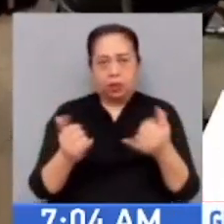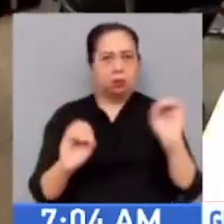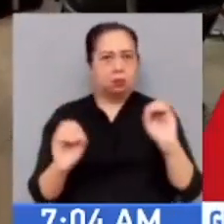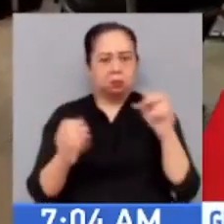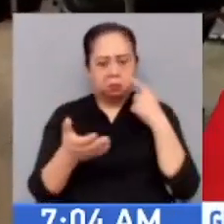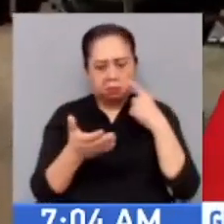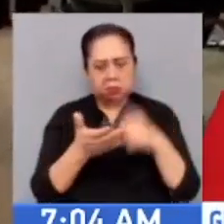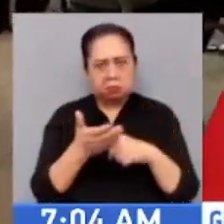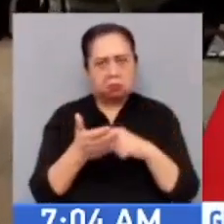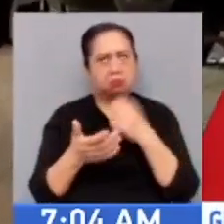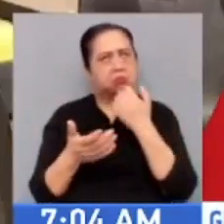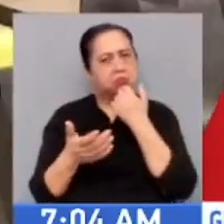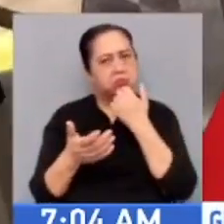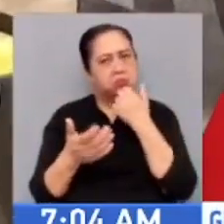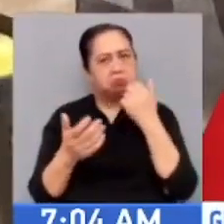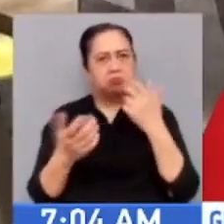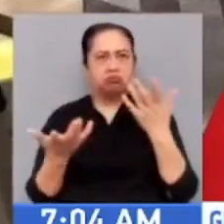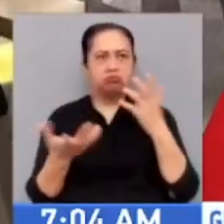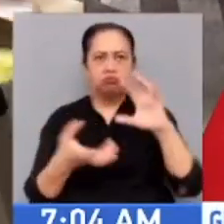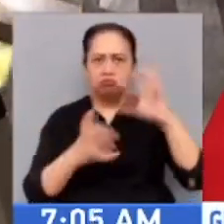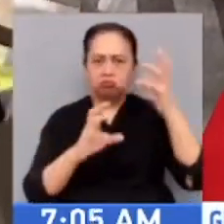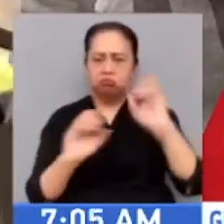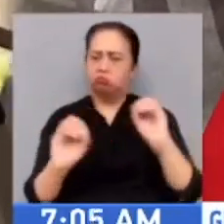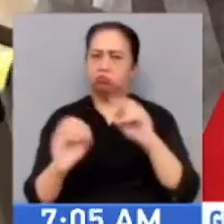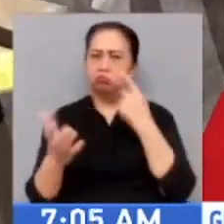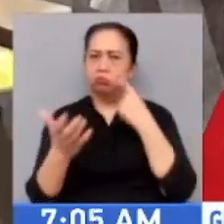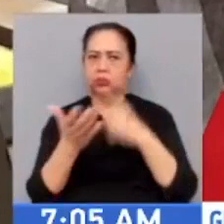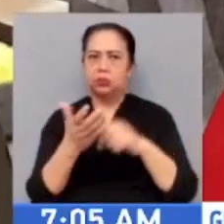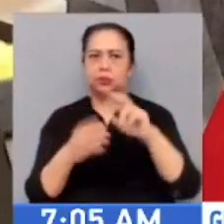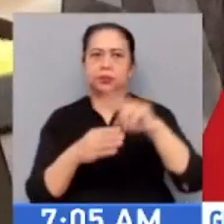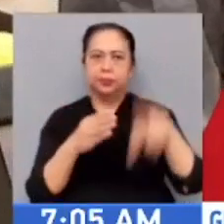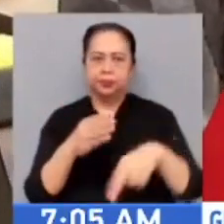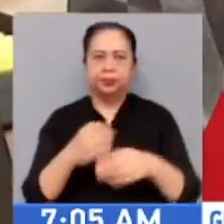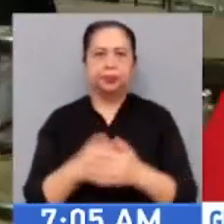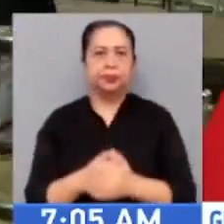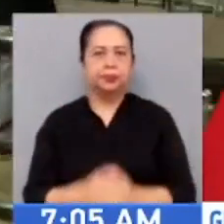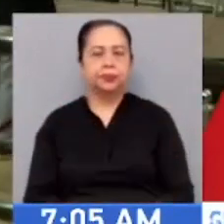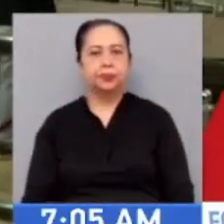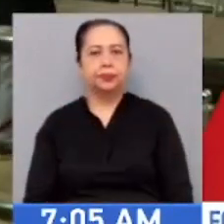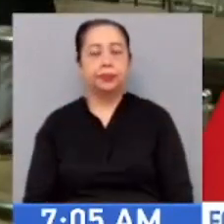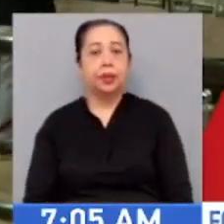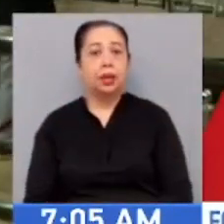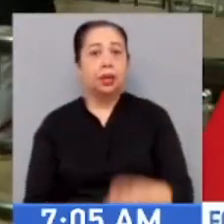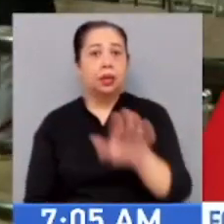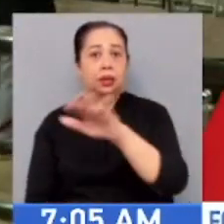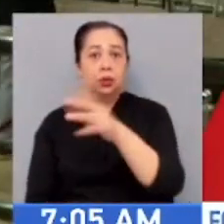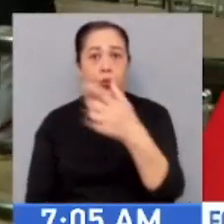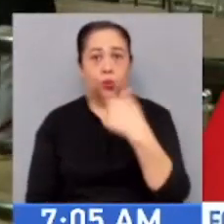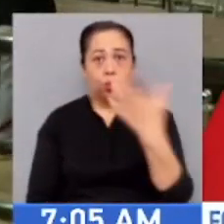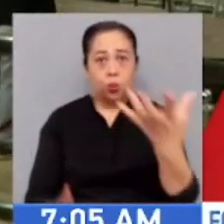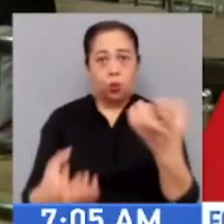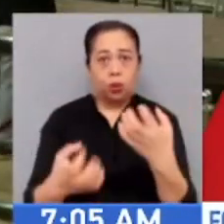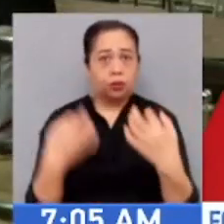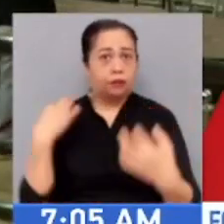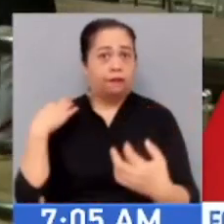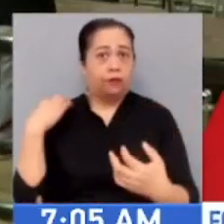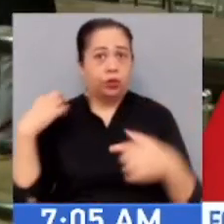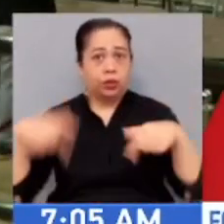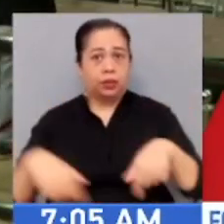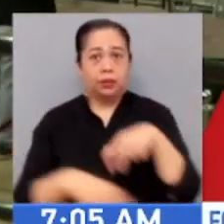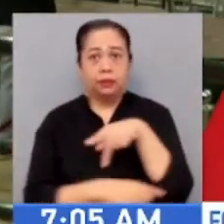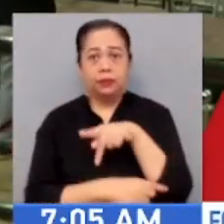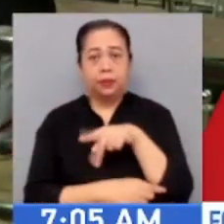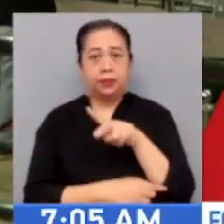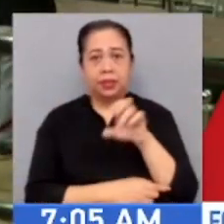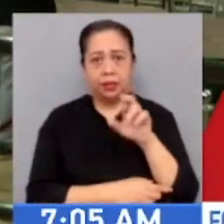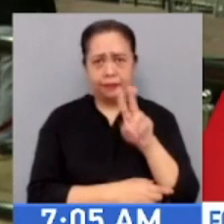o irregularidad sa mga resulta. Susan, sa mga gusto naman na mag-volunteer dito sa PPCRV, ay pumunta lang